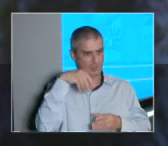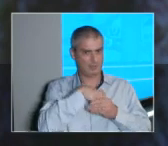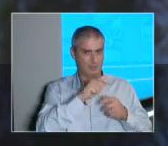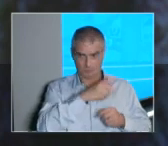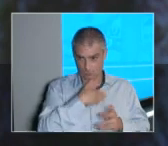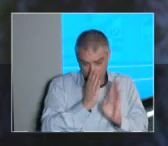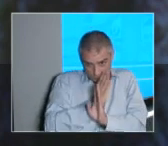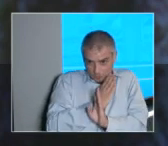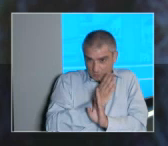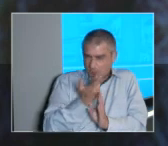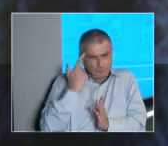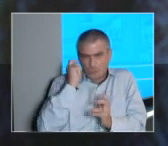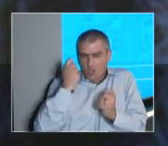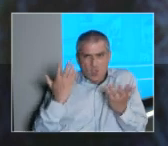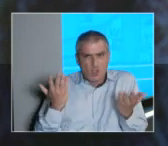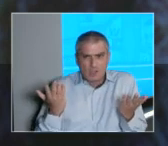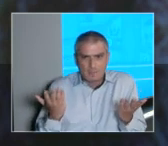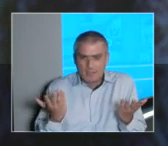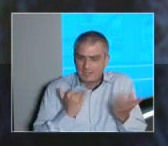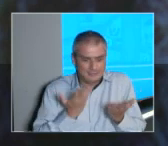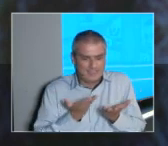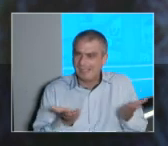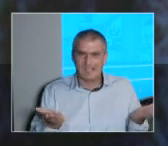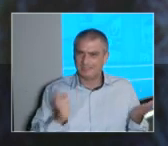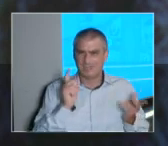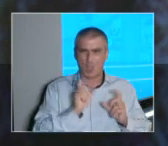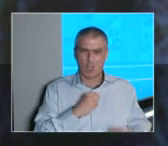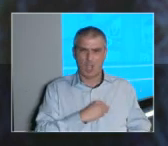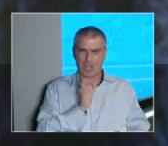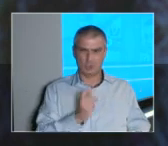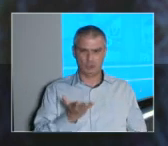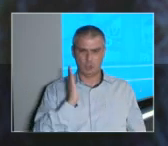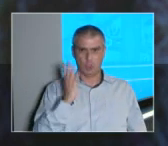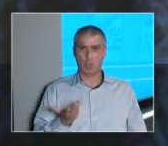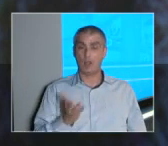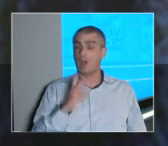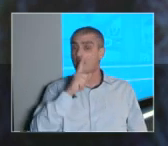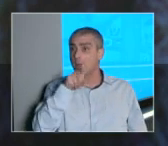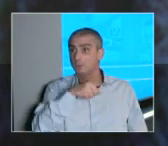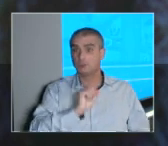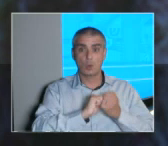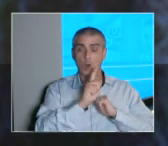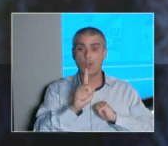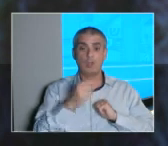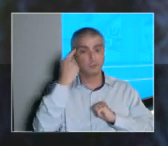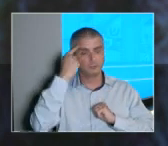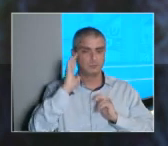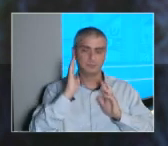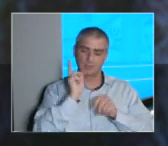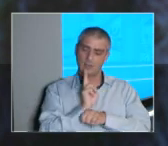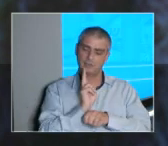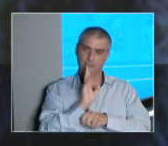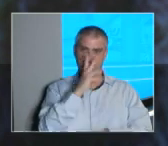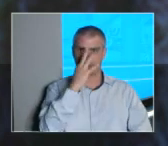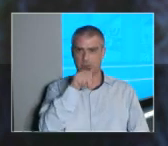שהם יהיו במחתרת, איזה חוכמה יש בזה, איזה יחס, גם זה לא אנושי, זה דבר נורא. למה פסלו או לא פסלו, אני חושב שצריך מאוד להיזהר